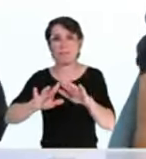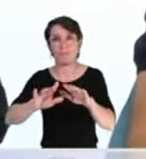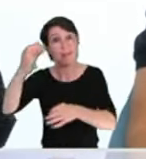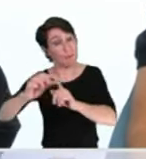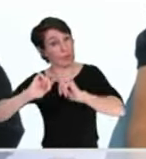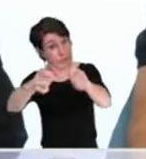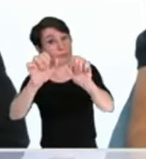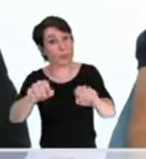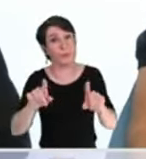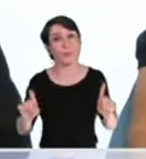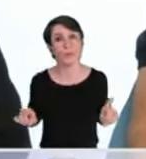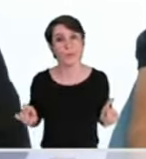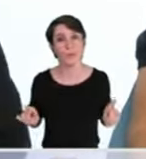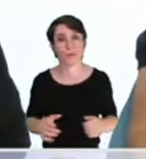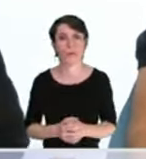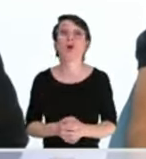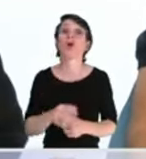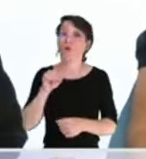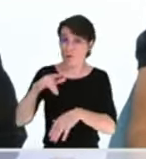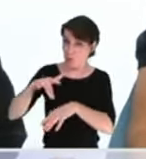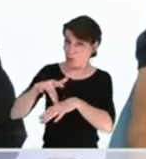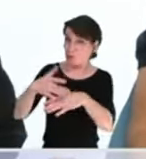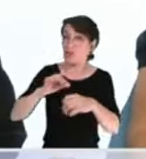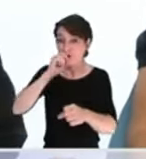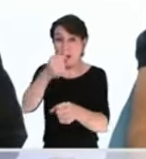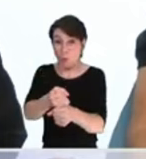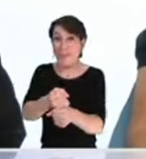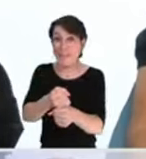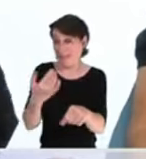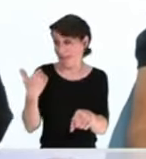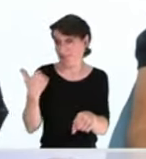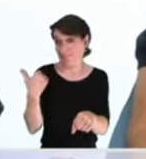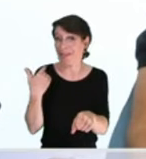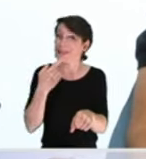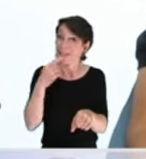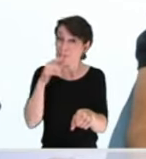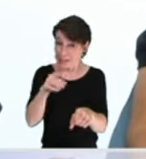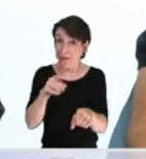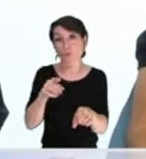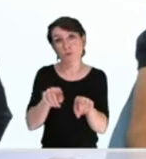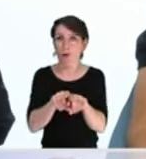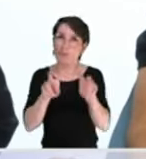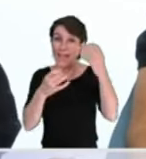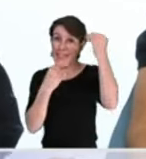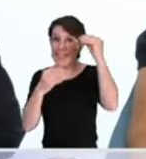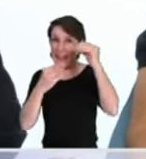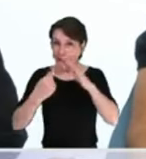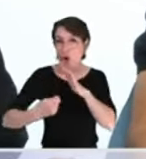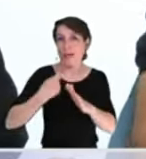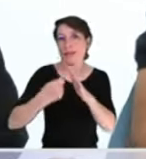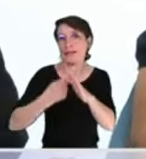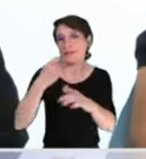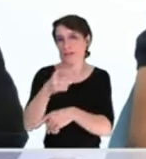tribunal. Comme vous avez déjà été condamné, ne vous en déplaise, vous deviendrez un délinquant récidiviste et